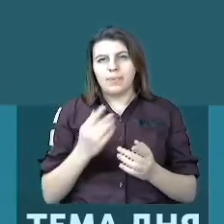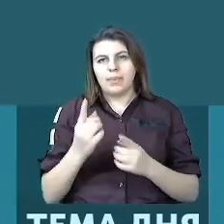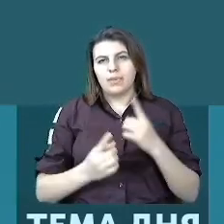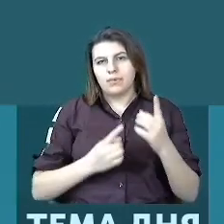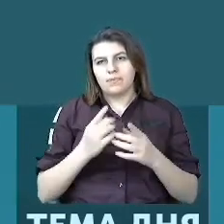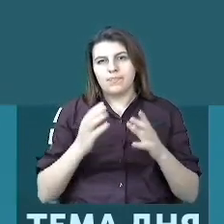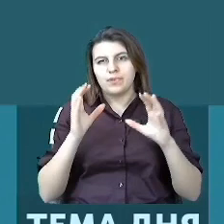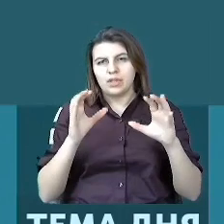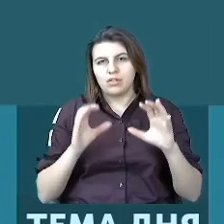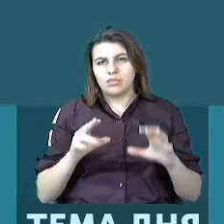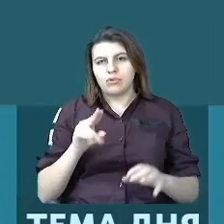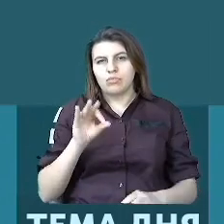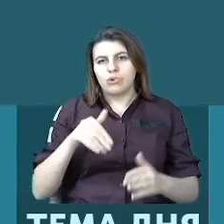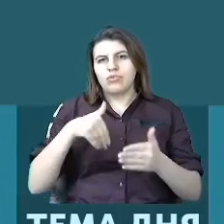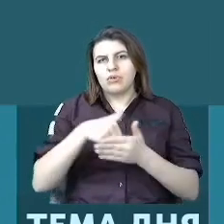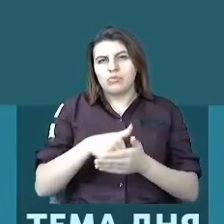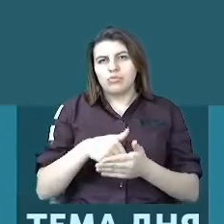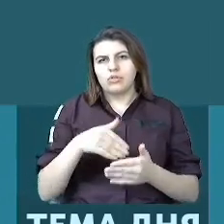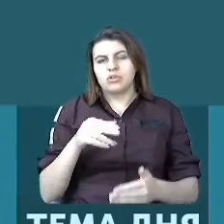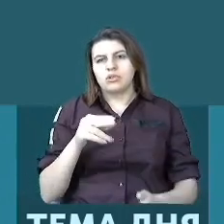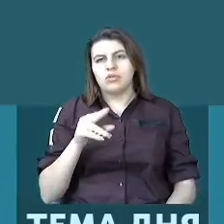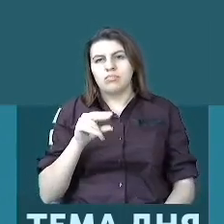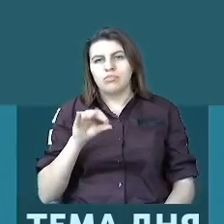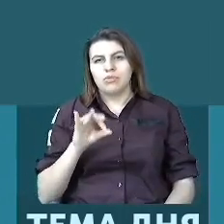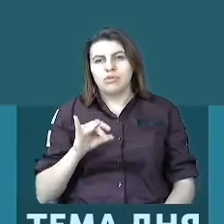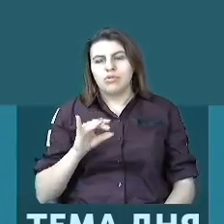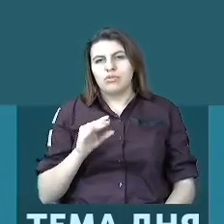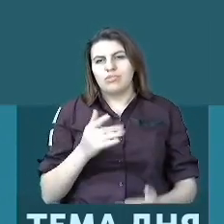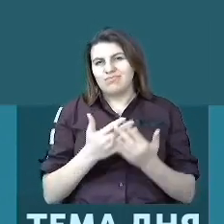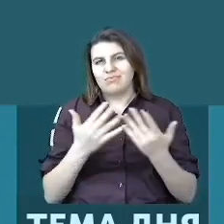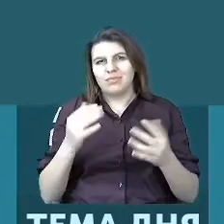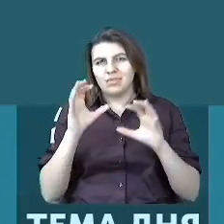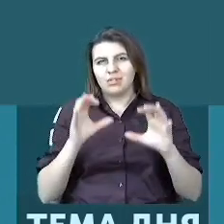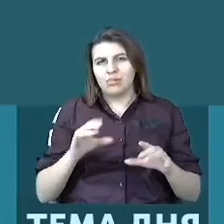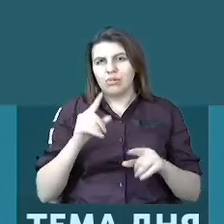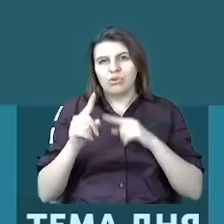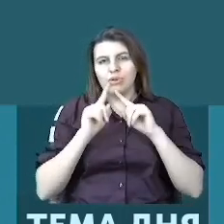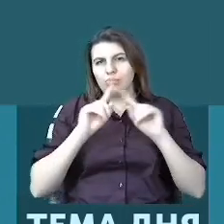закон про відпустки, закон про профспілки. Тобто не буде